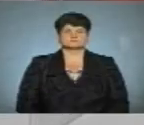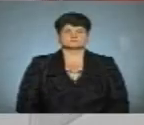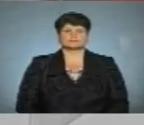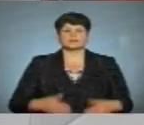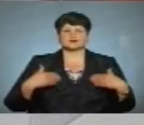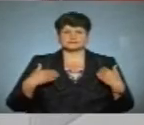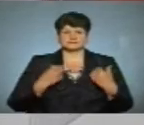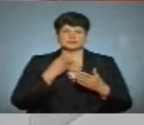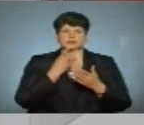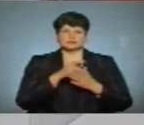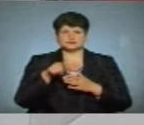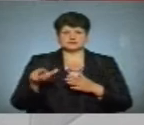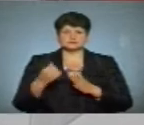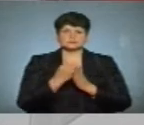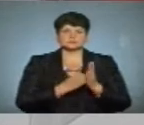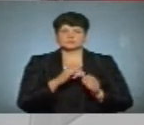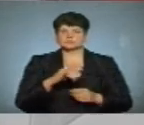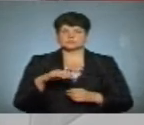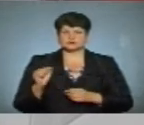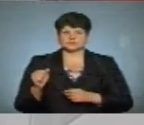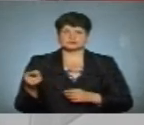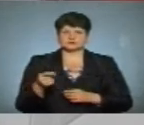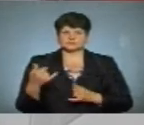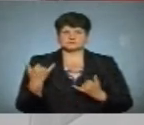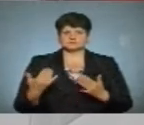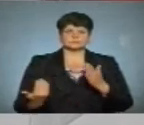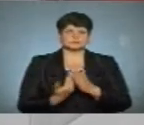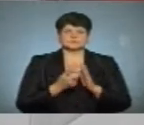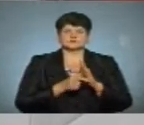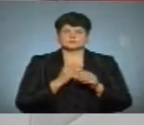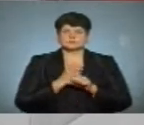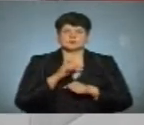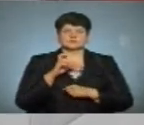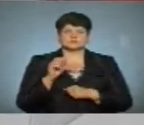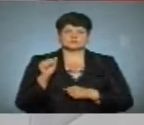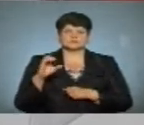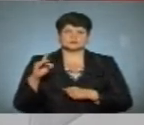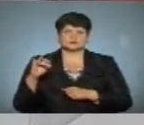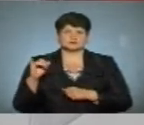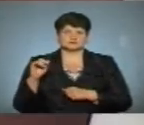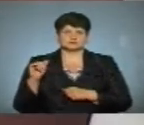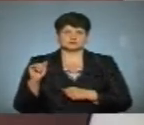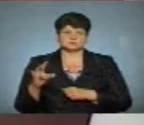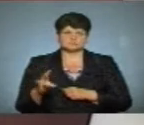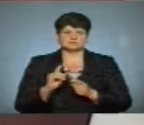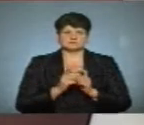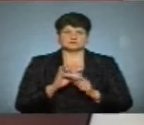Вітаю глядачів телеканалу ЮА Тернопіль. В ефірі новини у студії Богдана Сарабун, сурдопереклад Надія Коцовська.